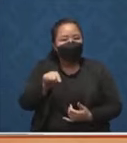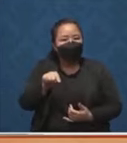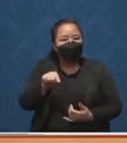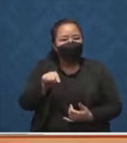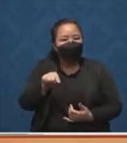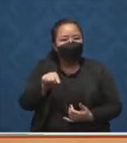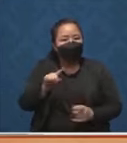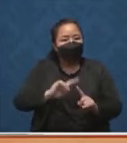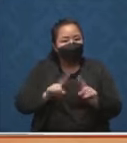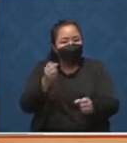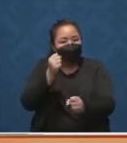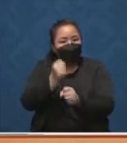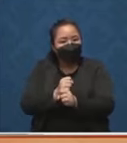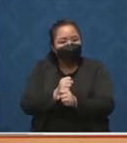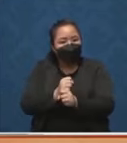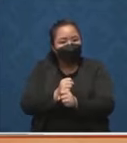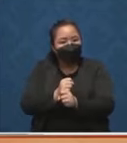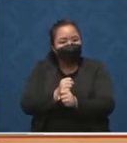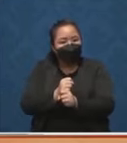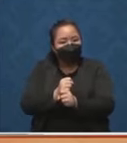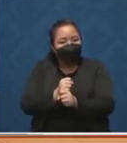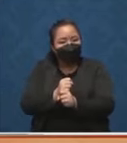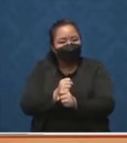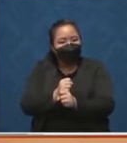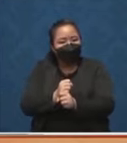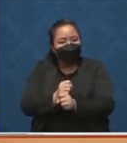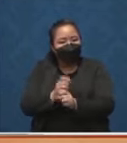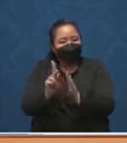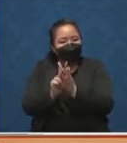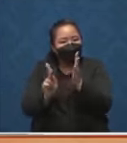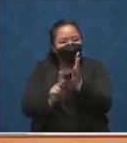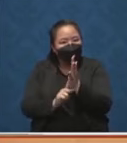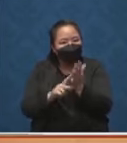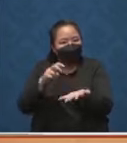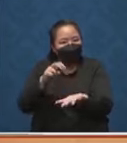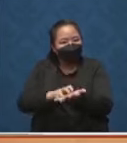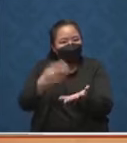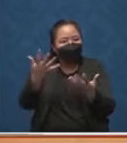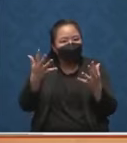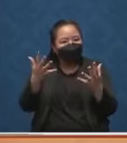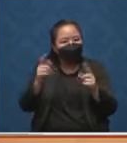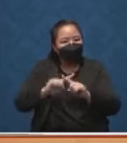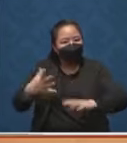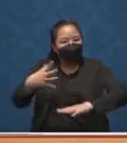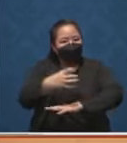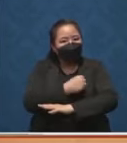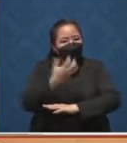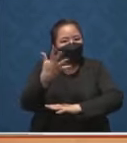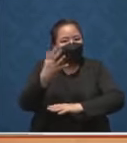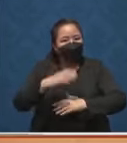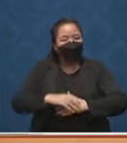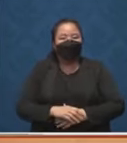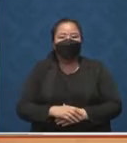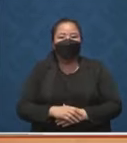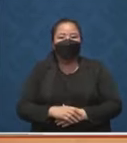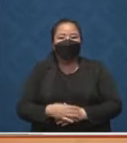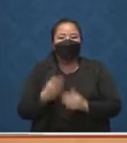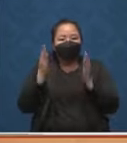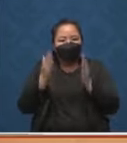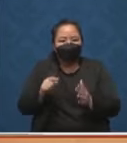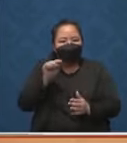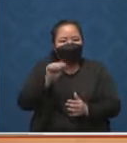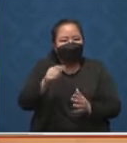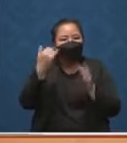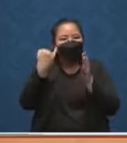ไปสั่งนะฮะหรือไปทำมีคำสั่งที่ไม่มีกฎหมายรองรับหรือไม่มีอำนาจนะครับคนสั่งก็มีความ